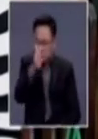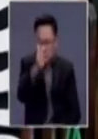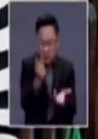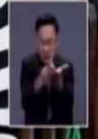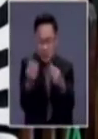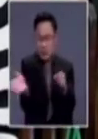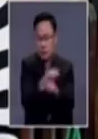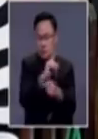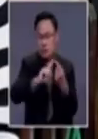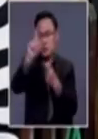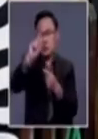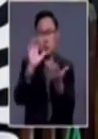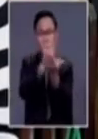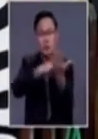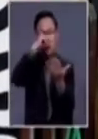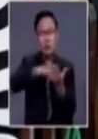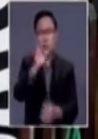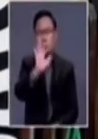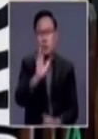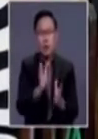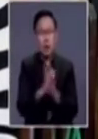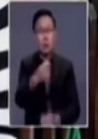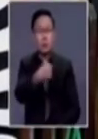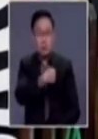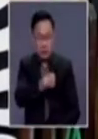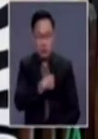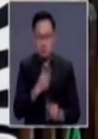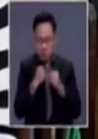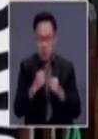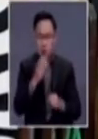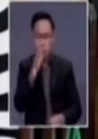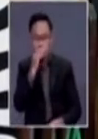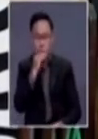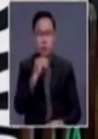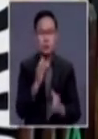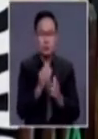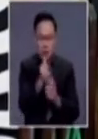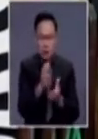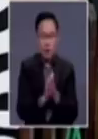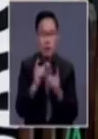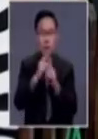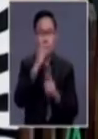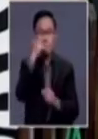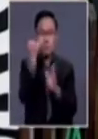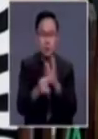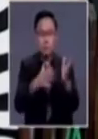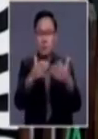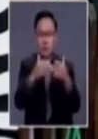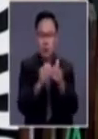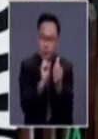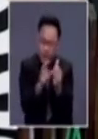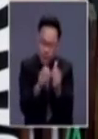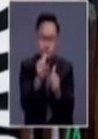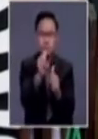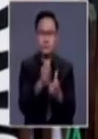องว่าได้ที่หนึ่งของประเทศแต่ว่าแค่เขามั่นใจที่จะพูดแม้ว่าบางครั้งก็ออกเสียงผิดก็พูดผิดแต่เราก็แก้ให้เขาได้ในส่ว